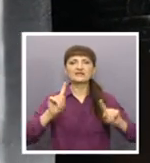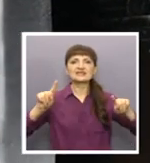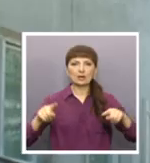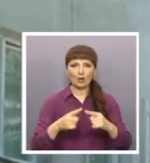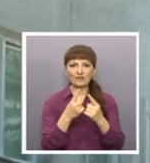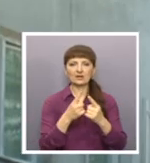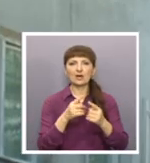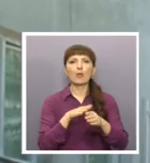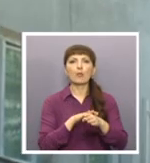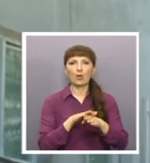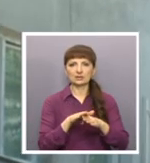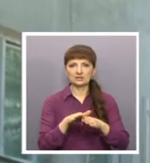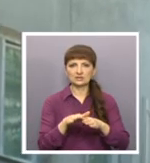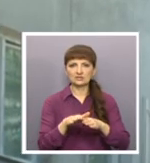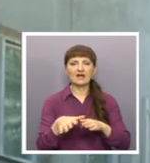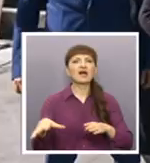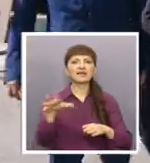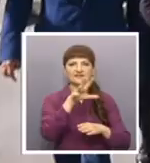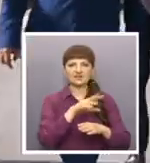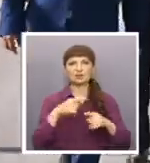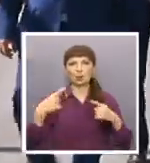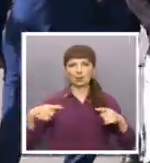восстановлена целиком и полностью, как и все остальные.